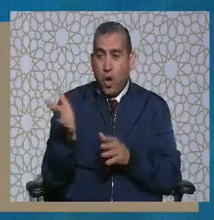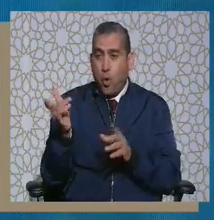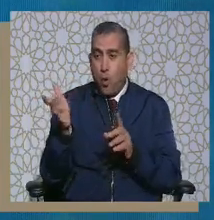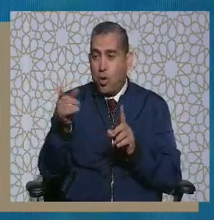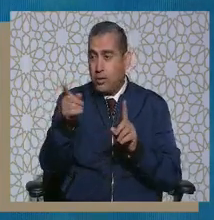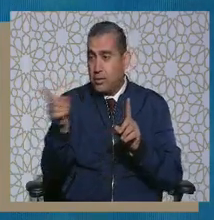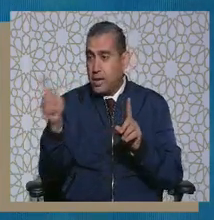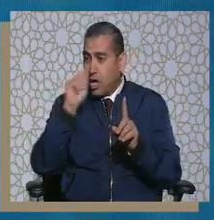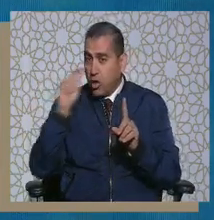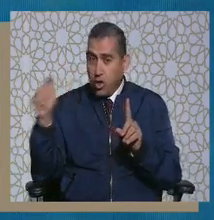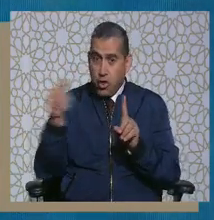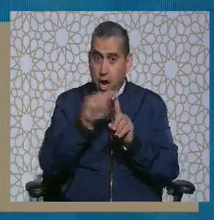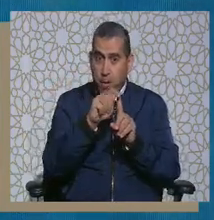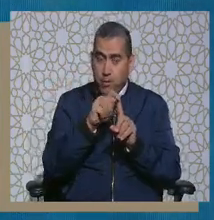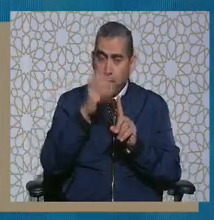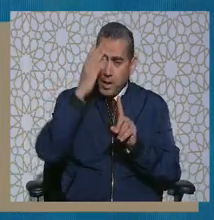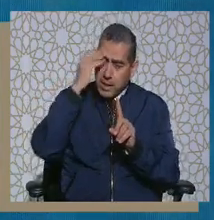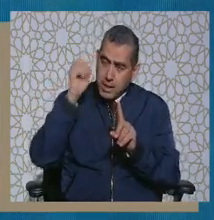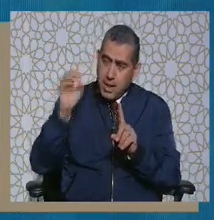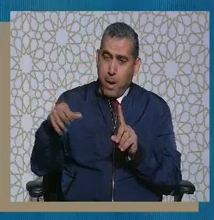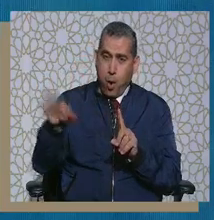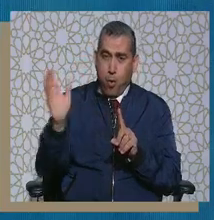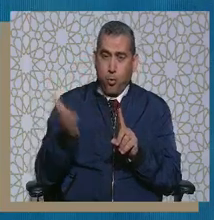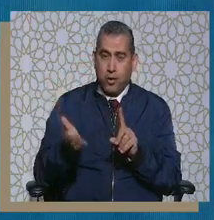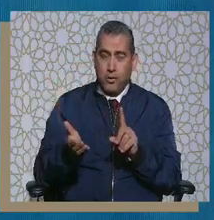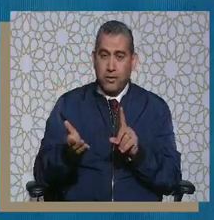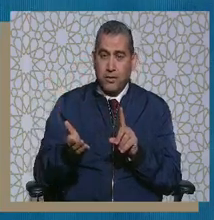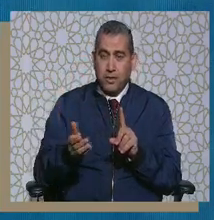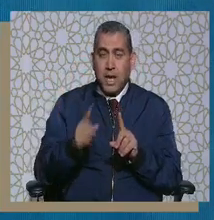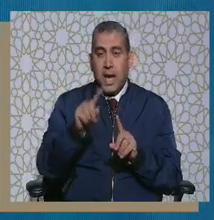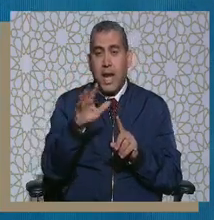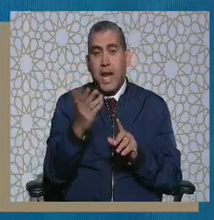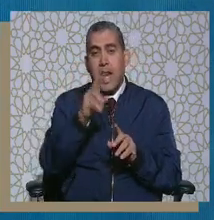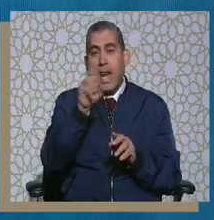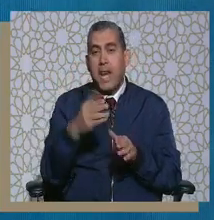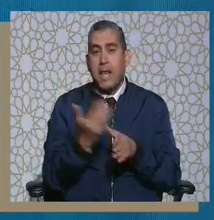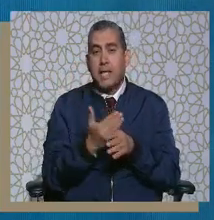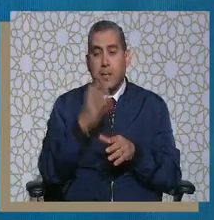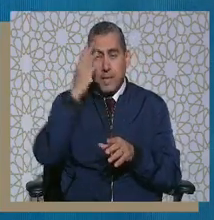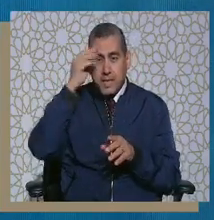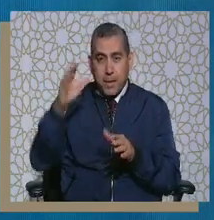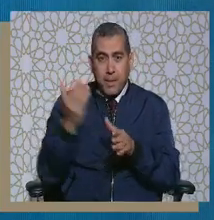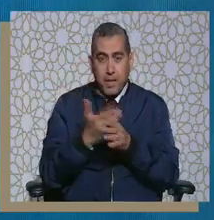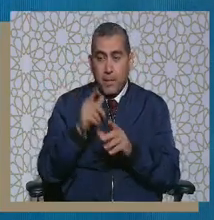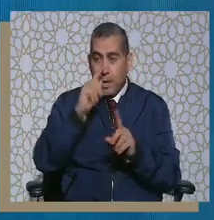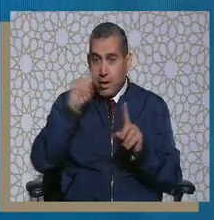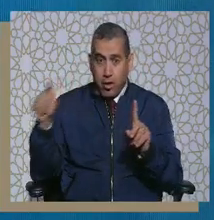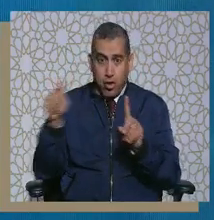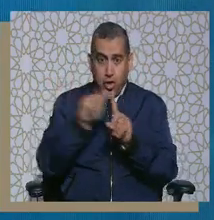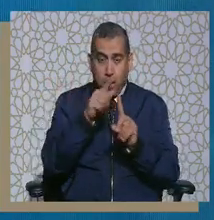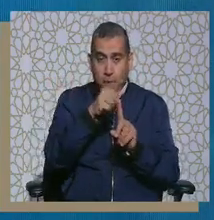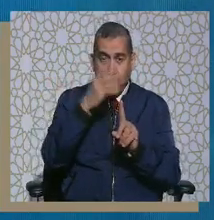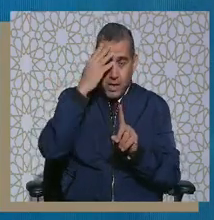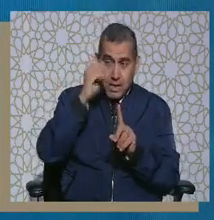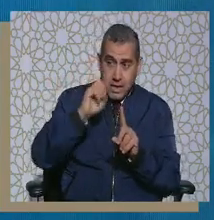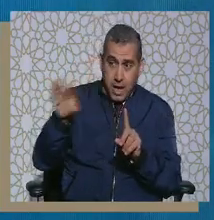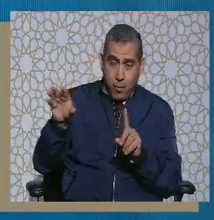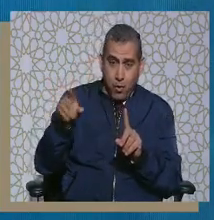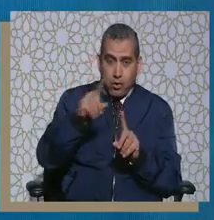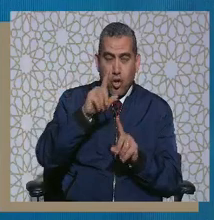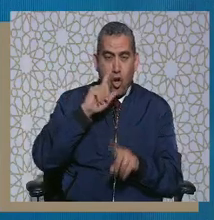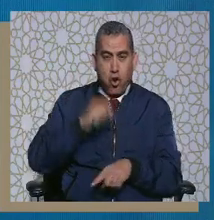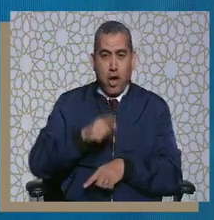ظلموك سامعهم ليه طيب تسامحهم لان هم لو ظلموك وانت سامحتهم هي دي